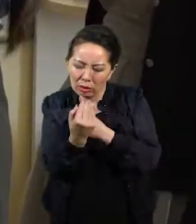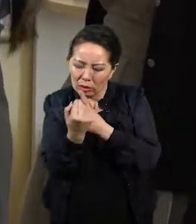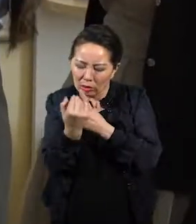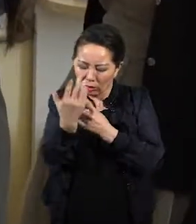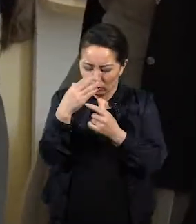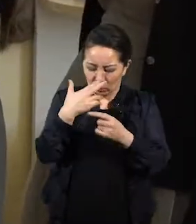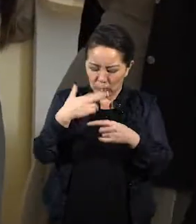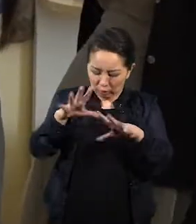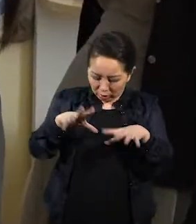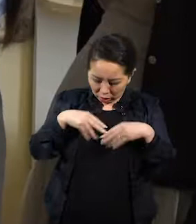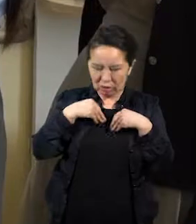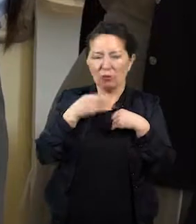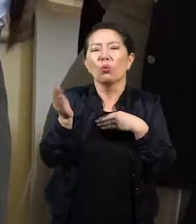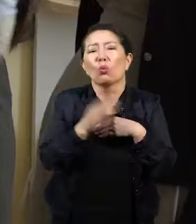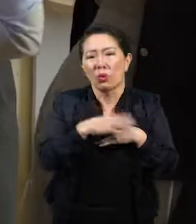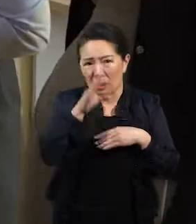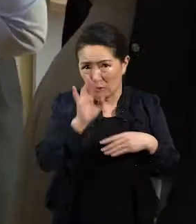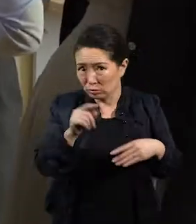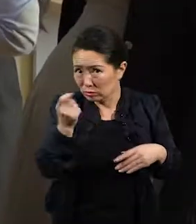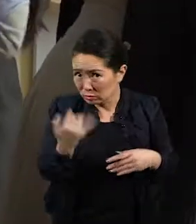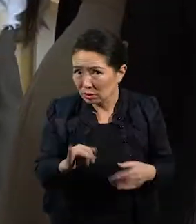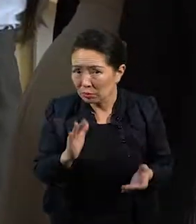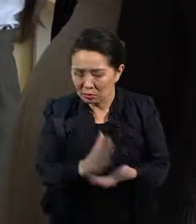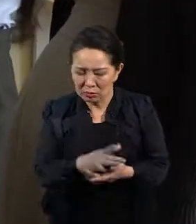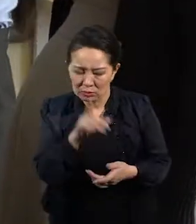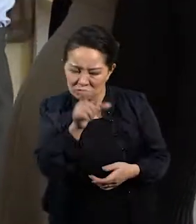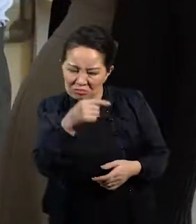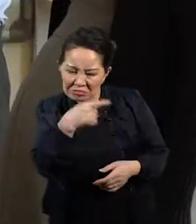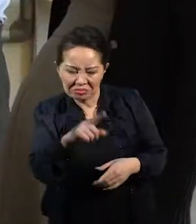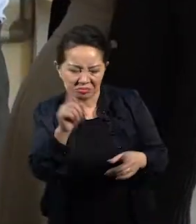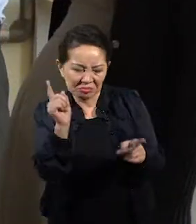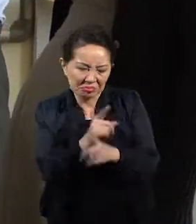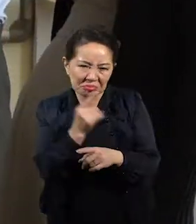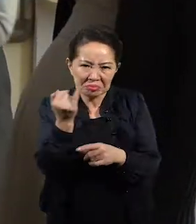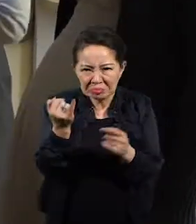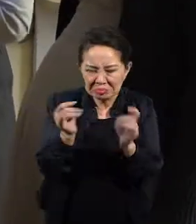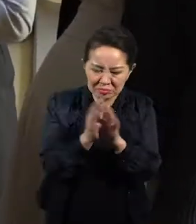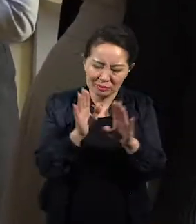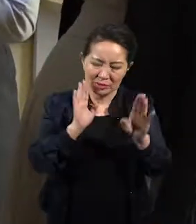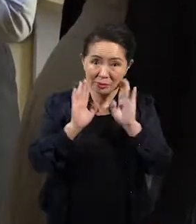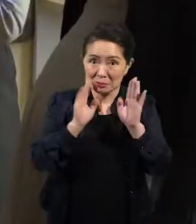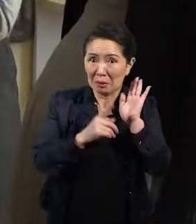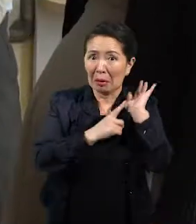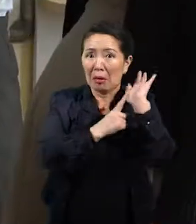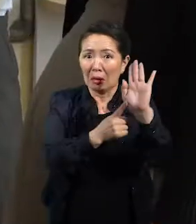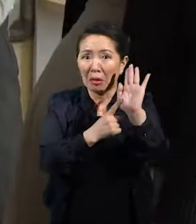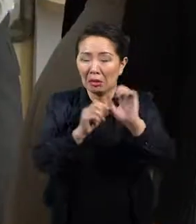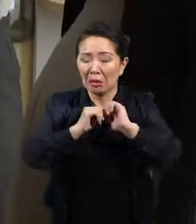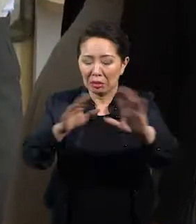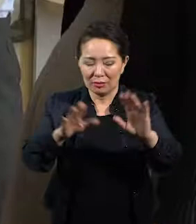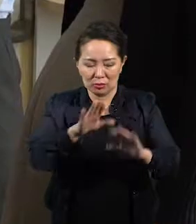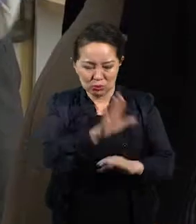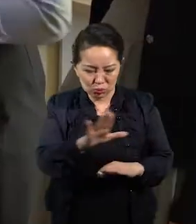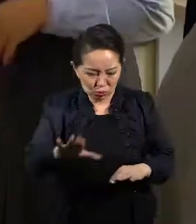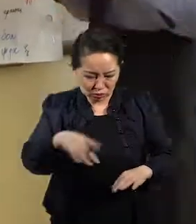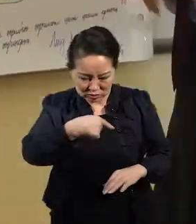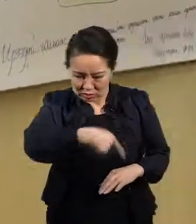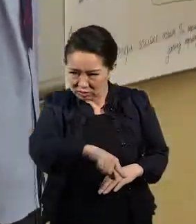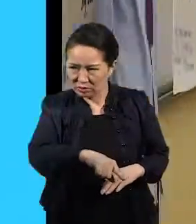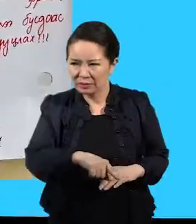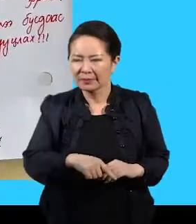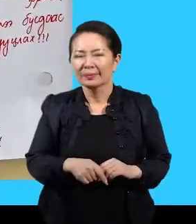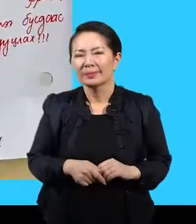нэг хин нэгний муухай гарсан дурыг одоо өрөөлний одоо өөрийнхөө цахим орчин нийлснээрээ бас одоо тухайн хүүхдийн